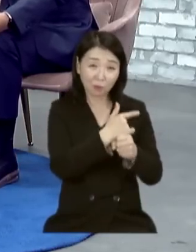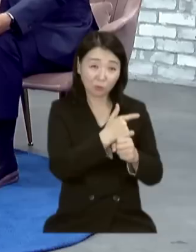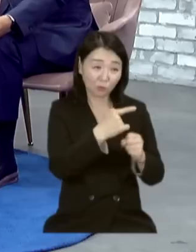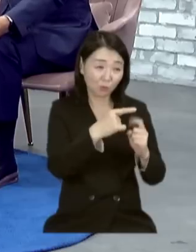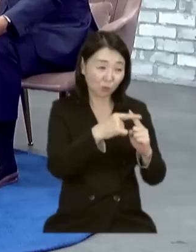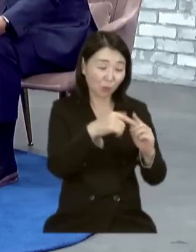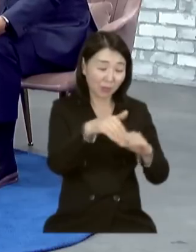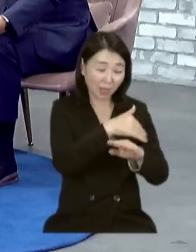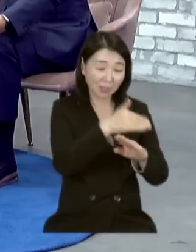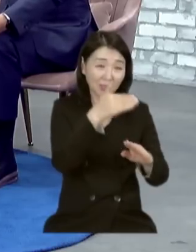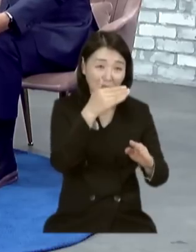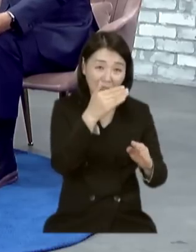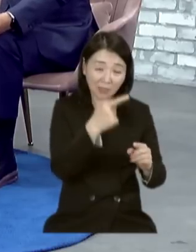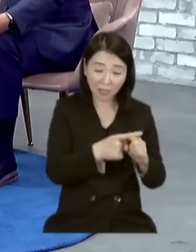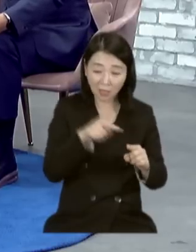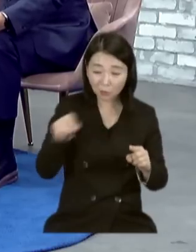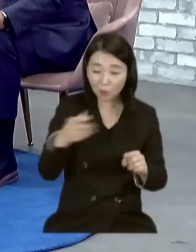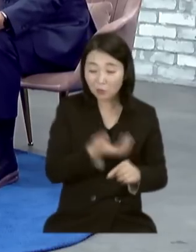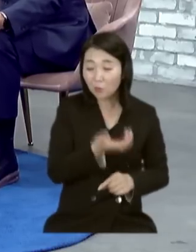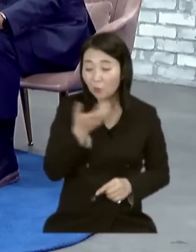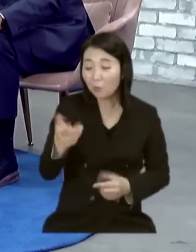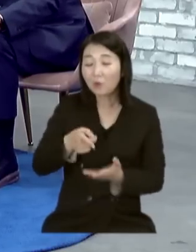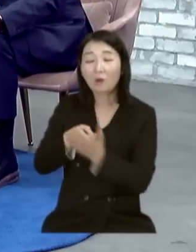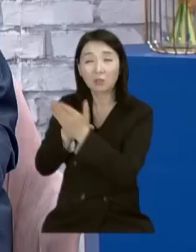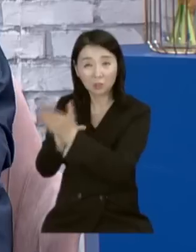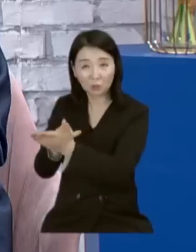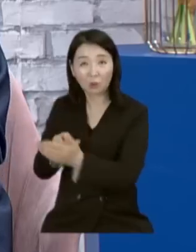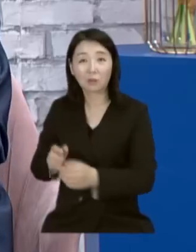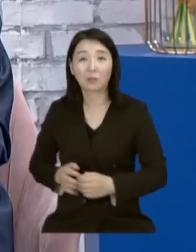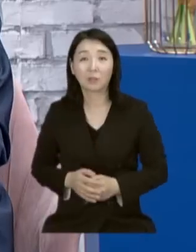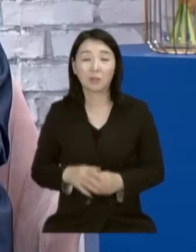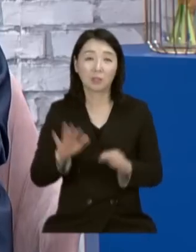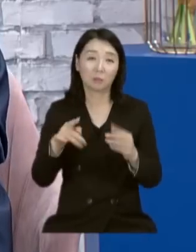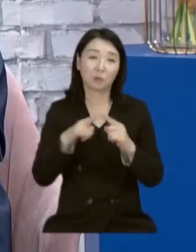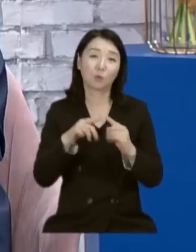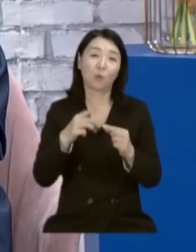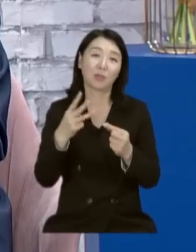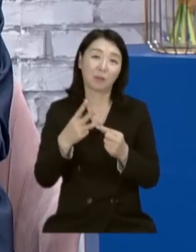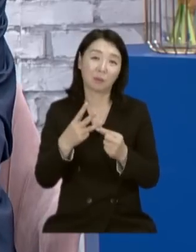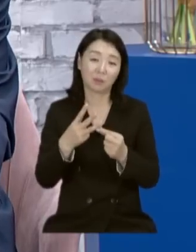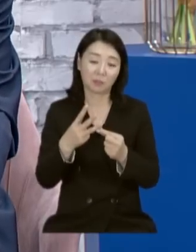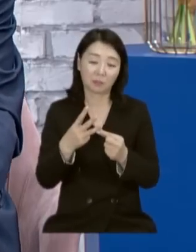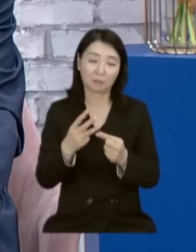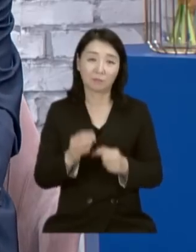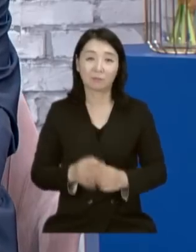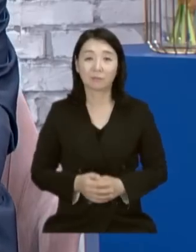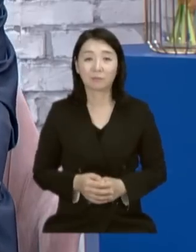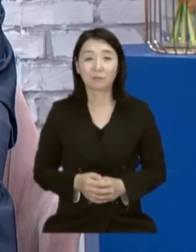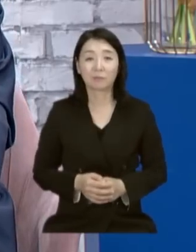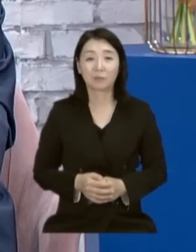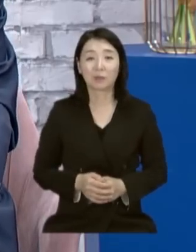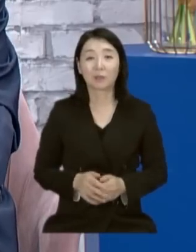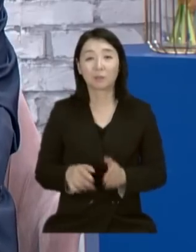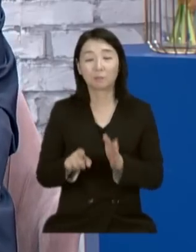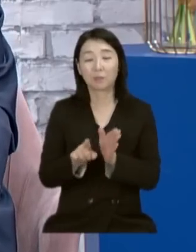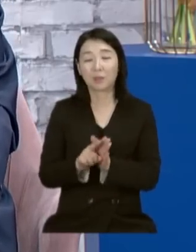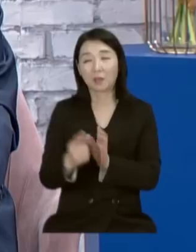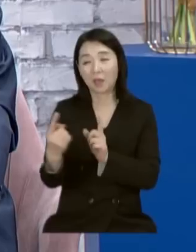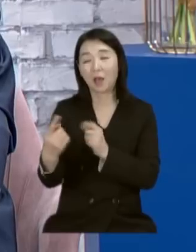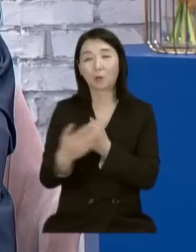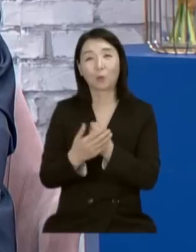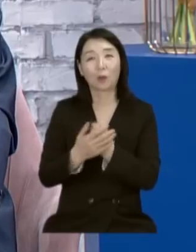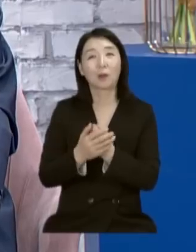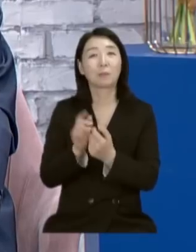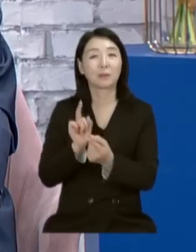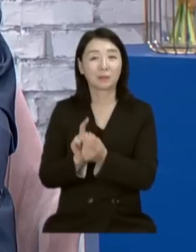이제. 장위 제1교회로 이제 등록이 되는데 이게 세 번째 교회거든요. 세 번째 교회죠. 자, 여기서 신앙의 멘토를